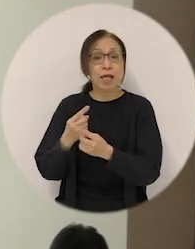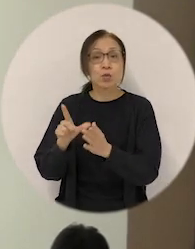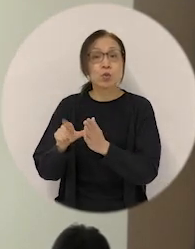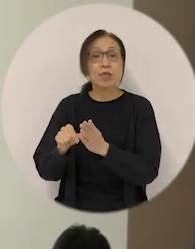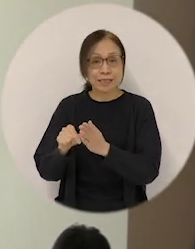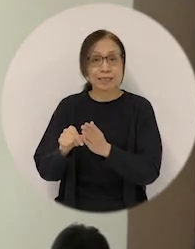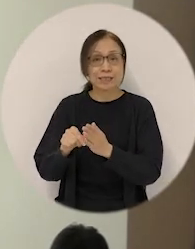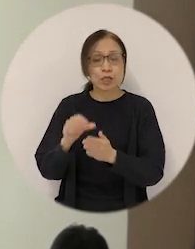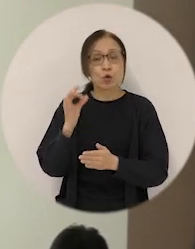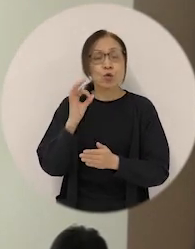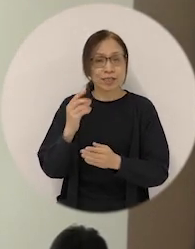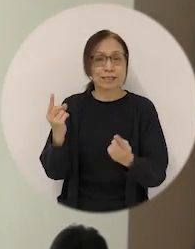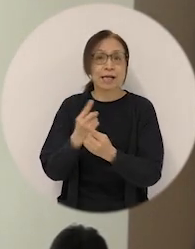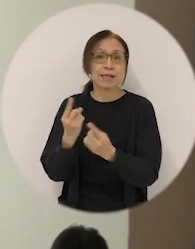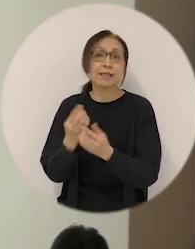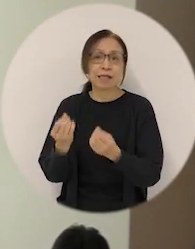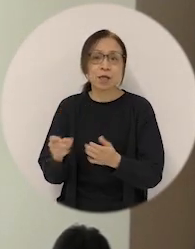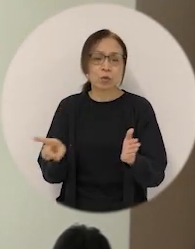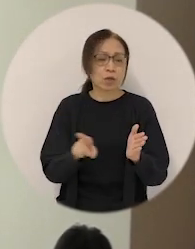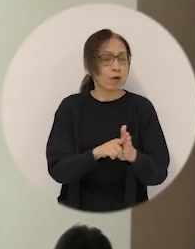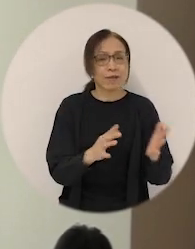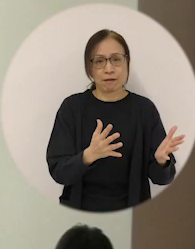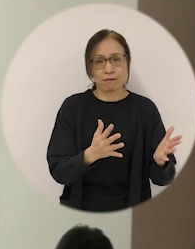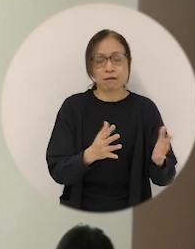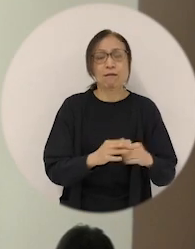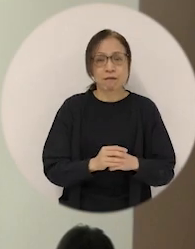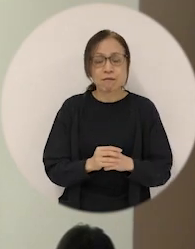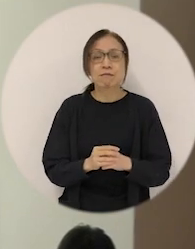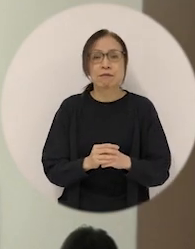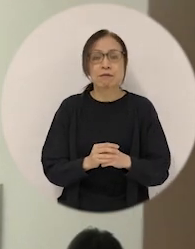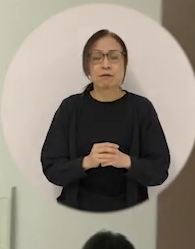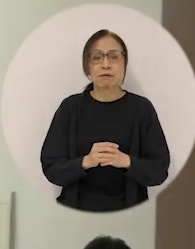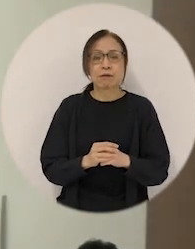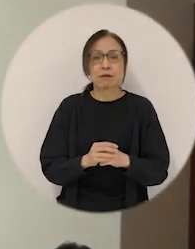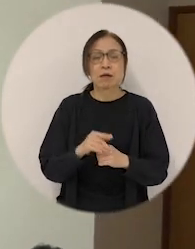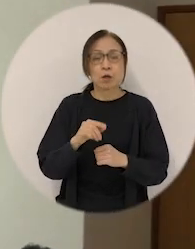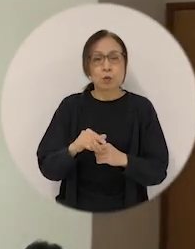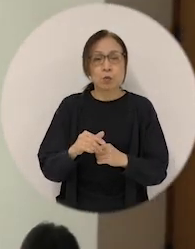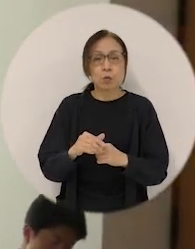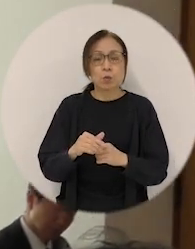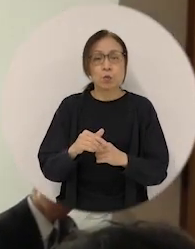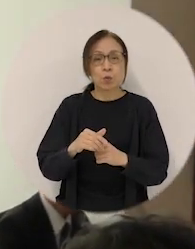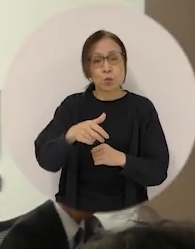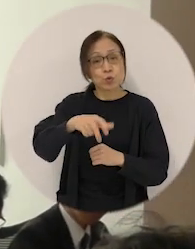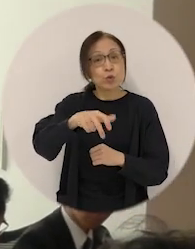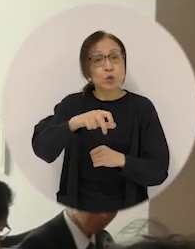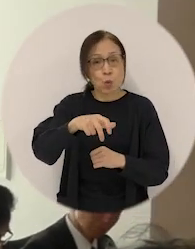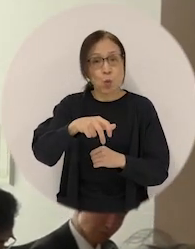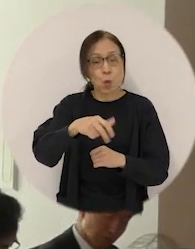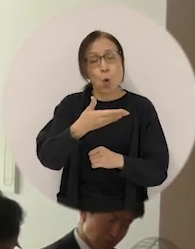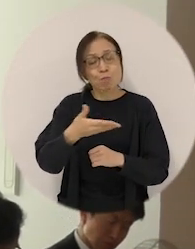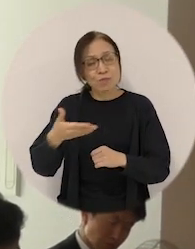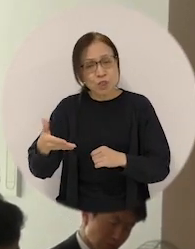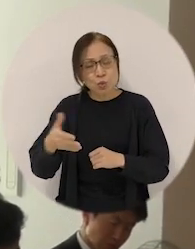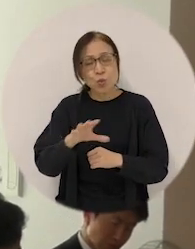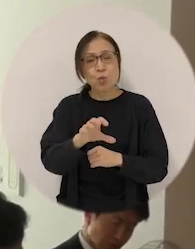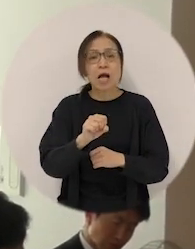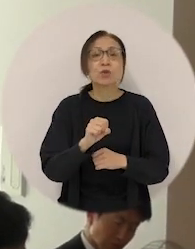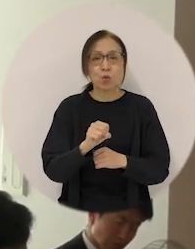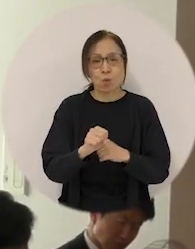して移行しておりませんでした。で、市民の森 の、 水道といいますか水の確保